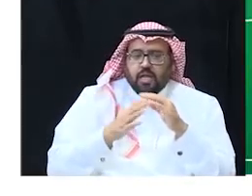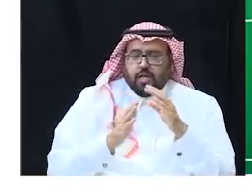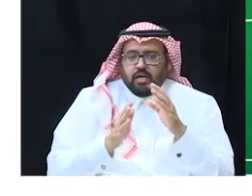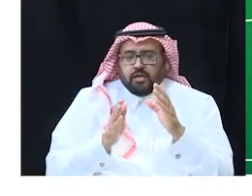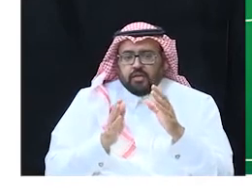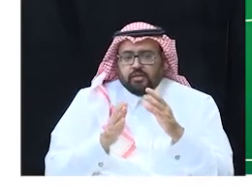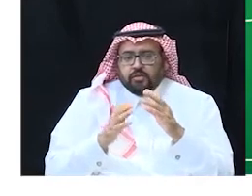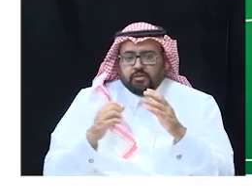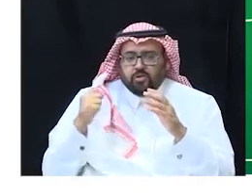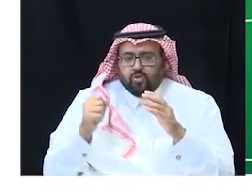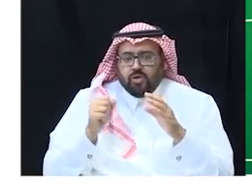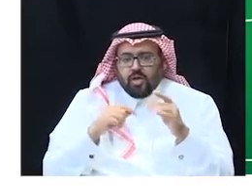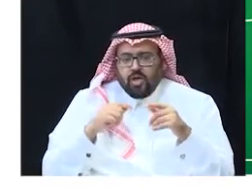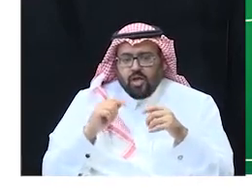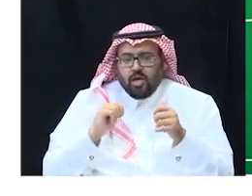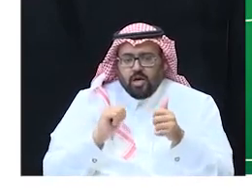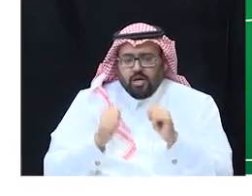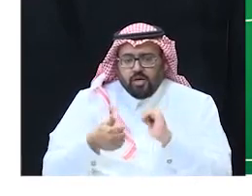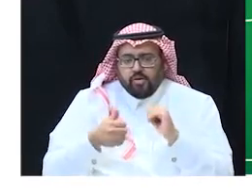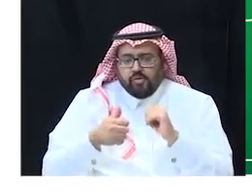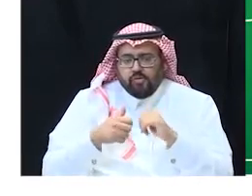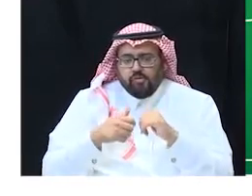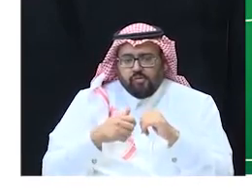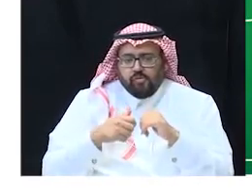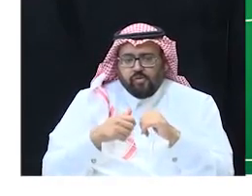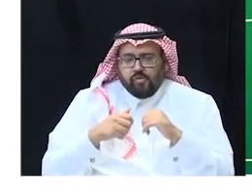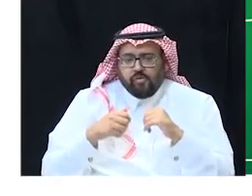كيف تغير القوة الحركة؟